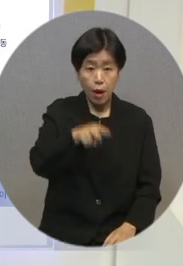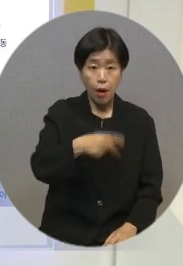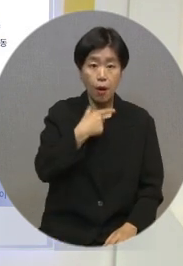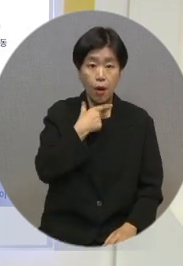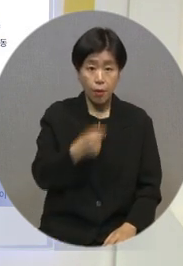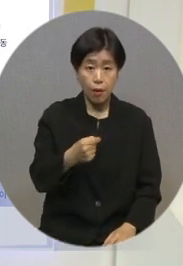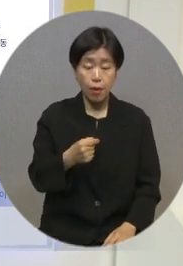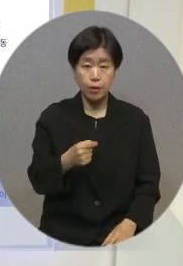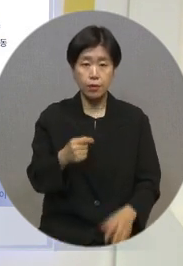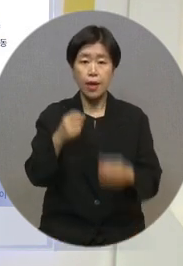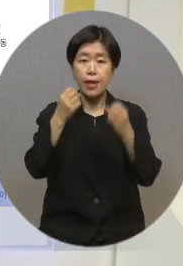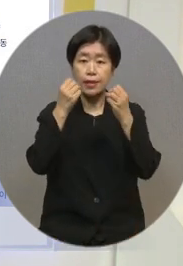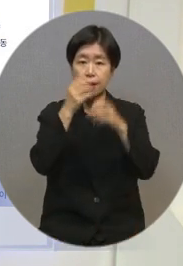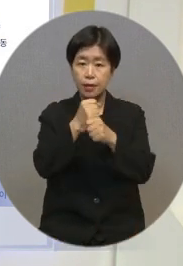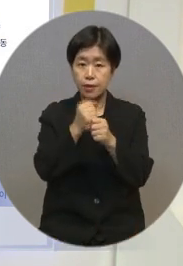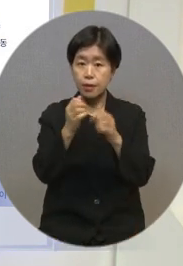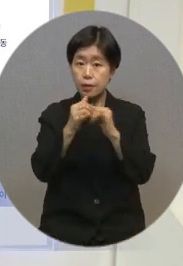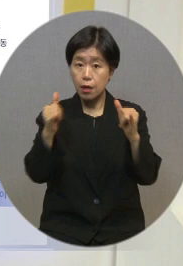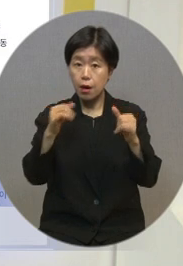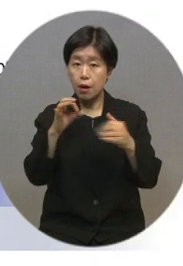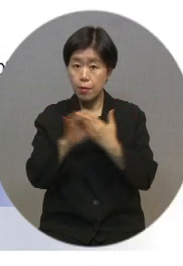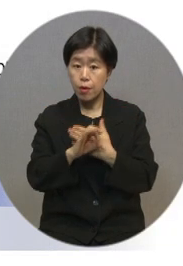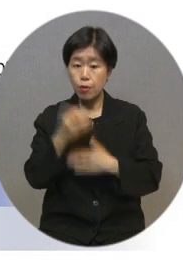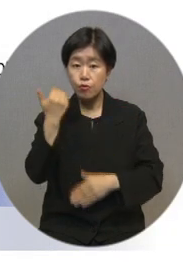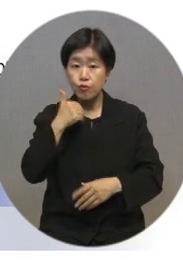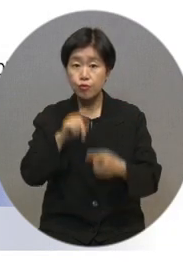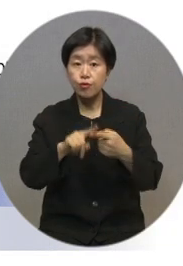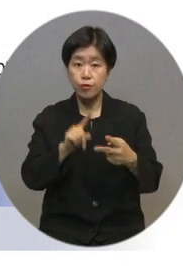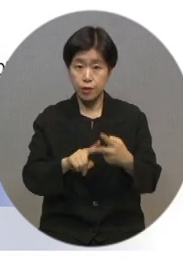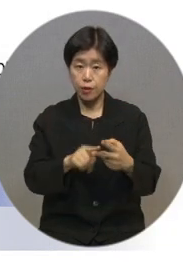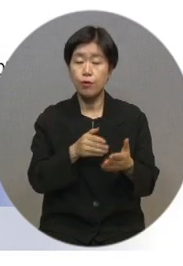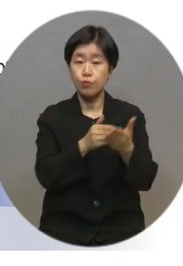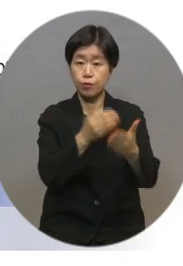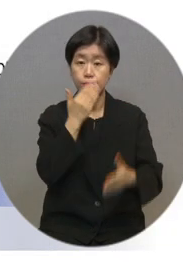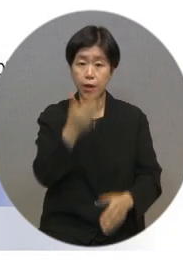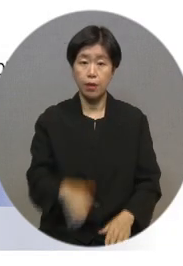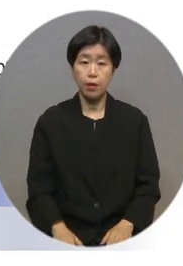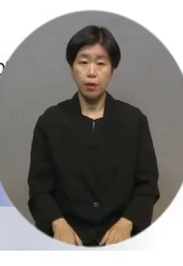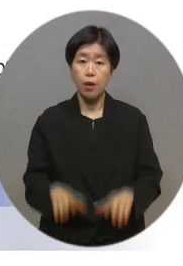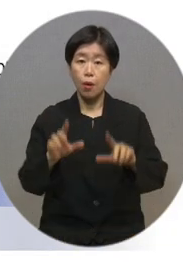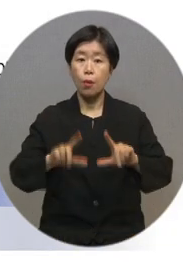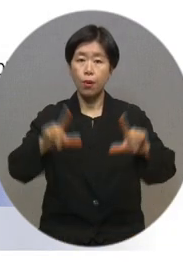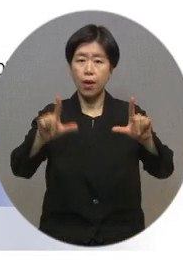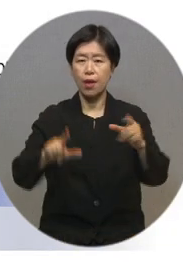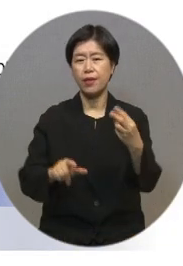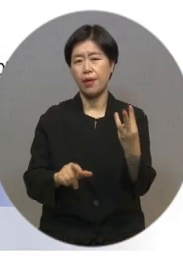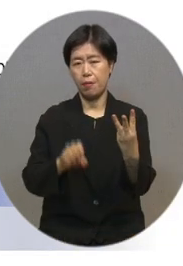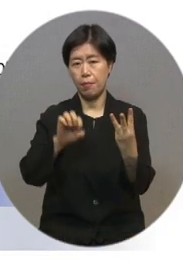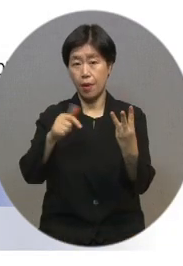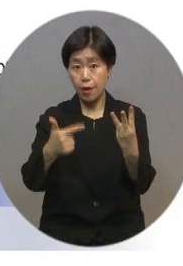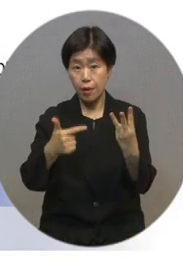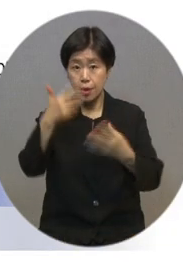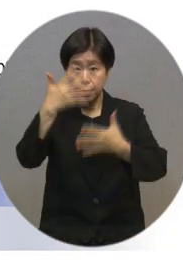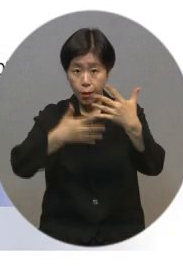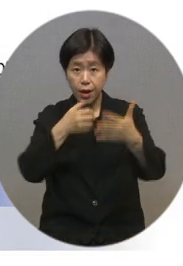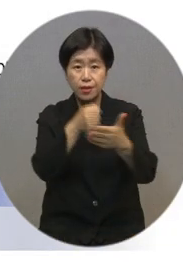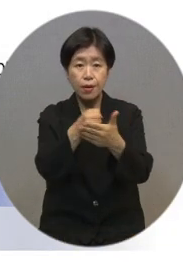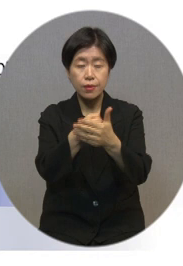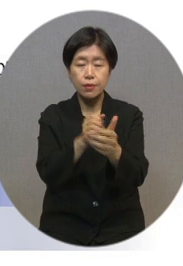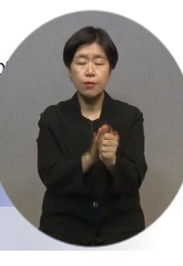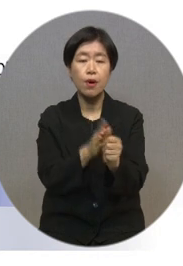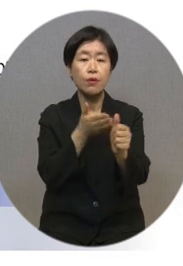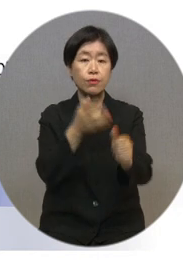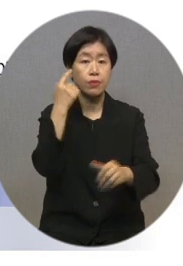창작자라면 누구나 지원 가능합니다 위원회는 올해 최대 편의 단편 영화를 선정에 지원할